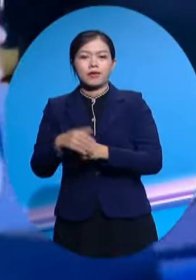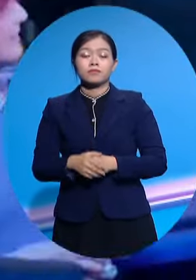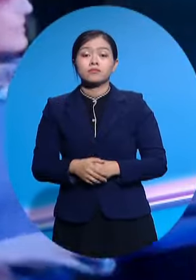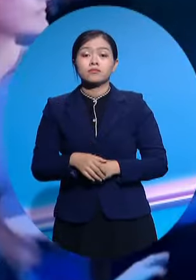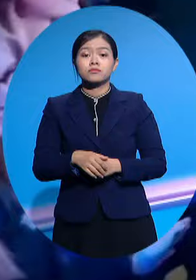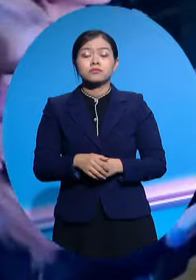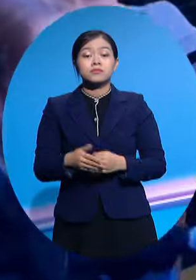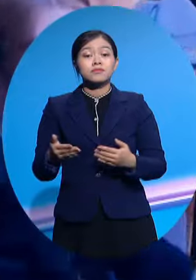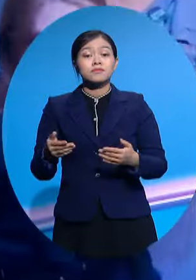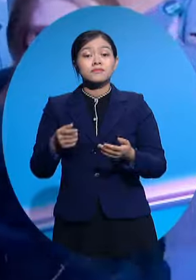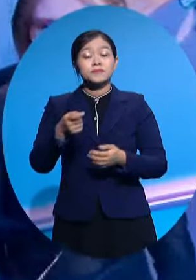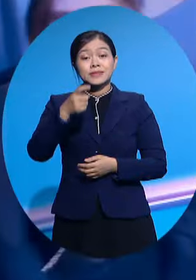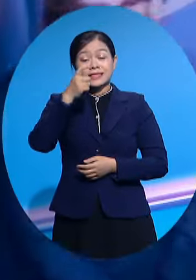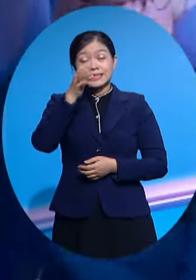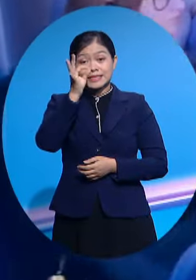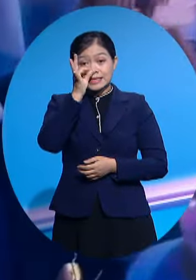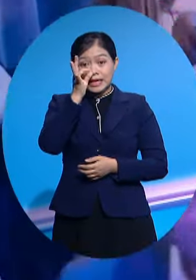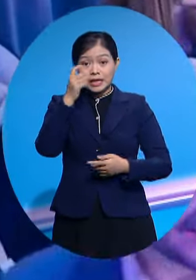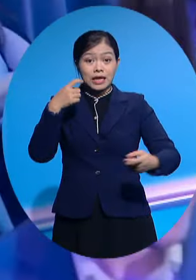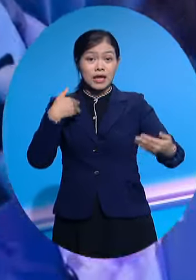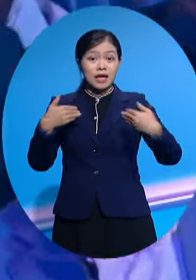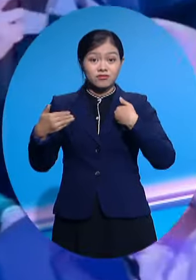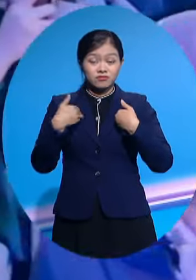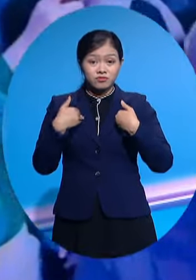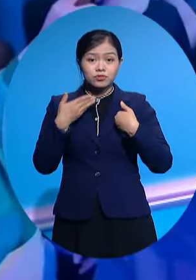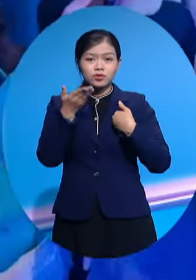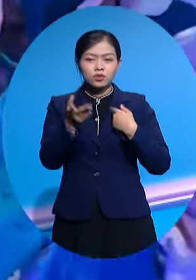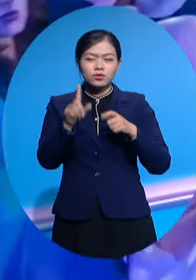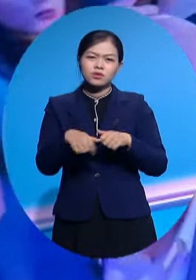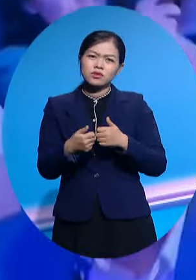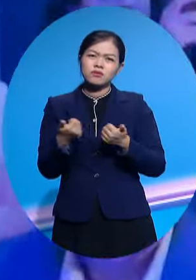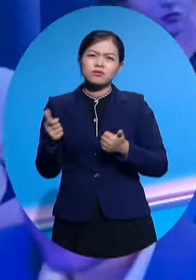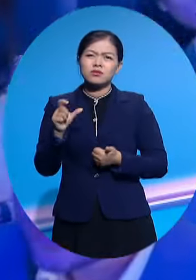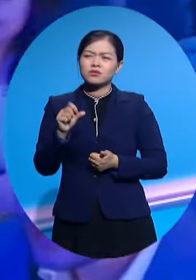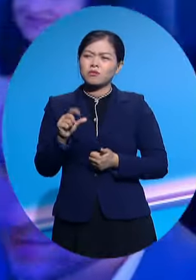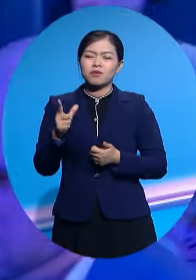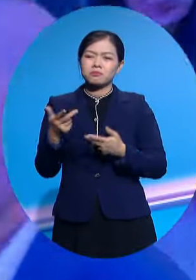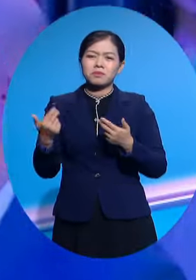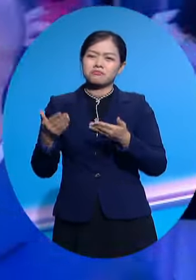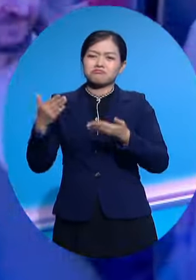trong cuộc chiến chỉ dẫn đến việc các quốc gia có đông cộng đồng người Slav xung đột lẫn nhau.